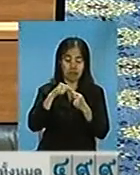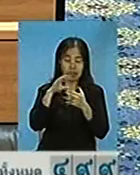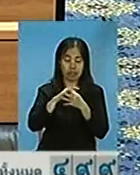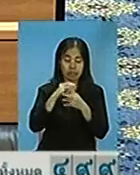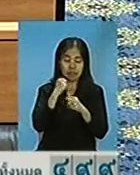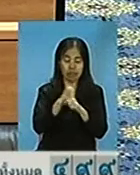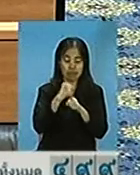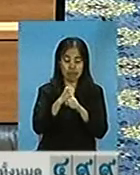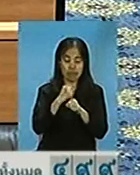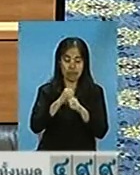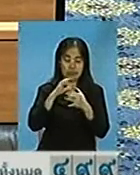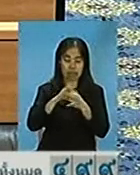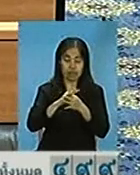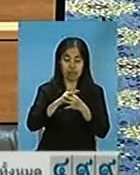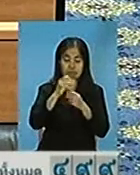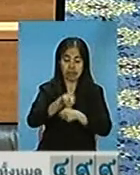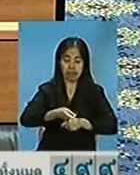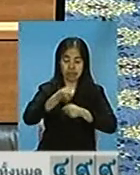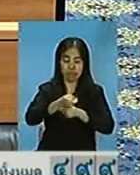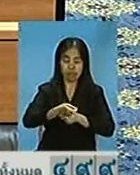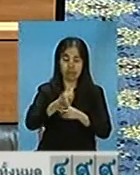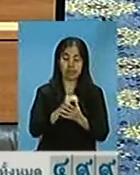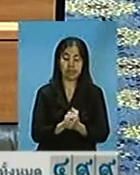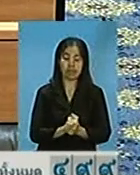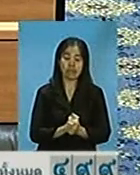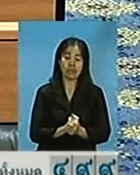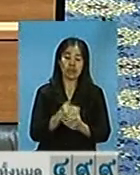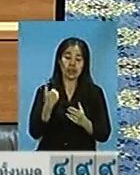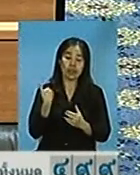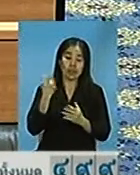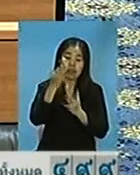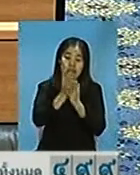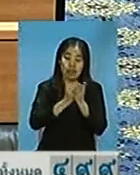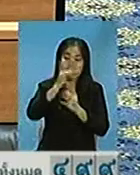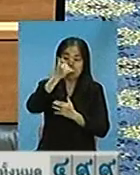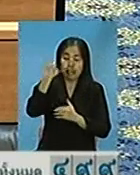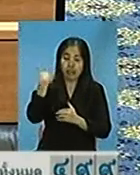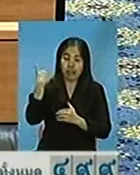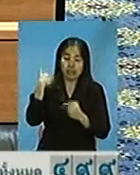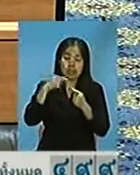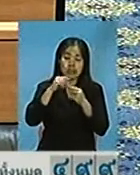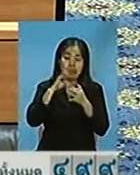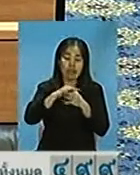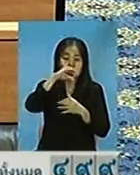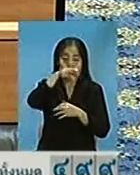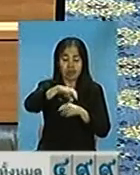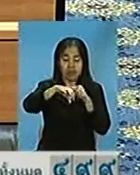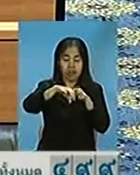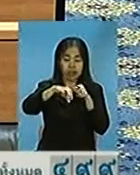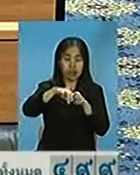ษตรกรให้มากกว่าท่านประธานครับมีบางส่วนเนี่ยที่จะใช้องค์กรนี้ม